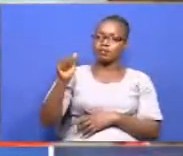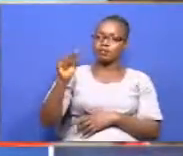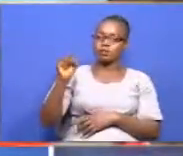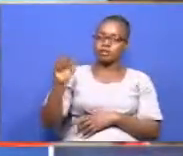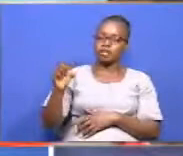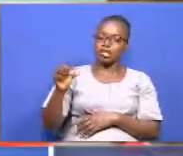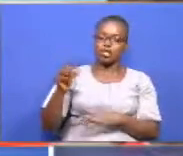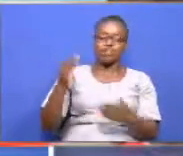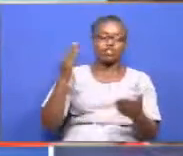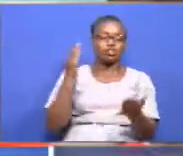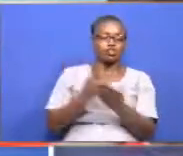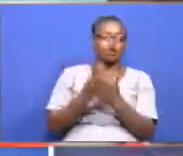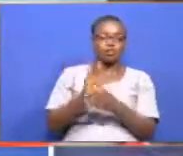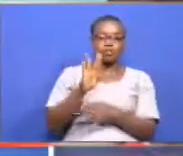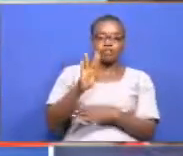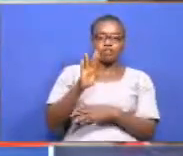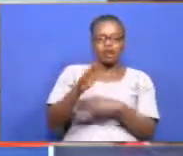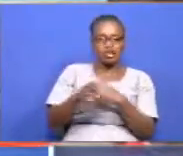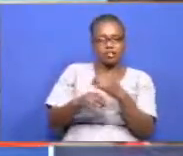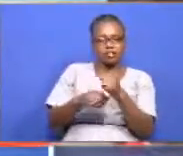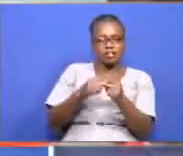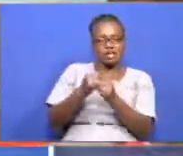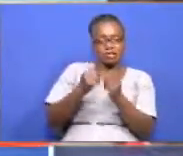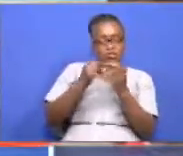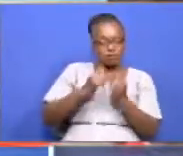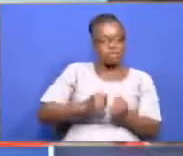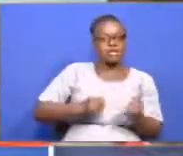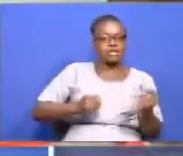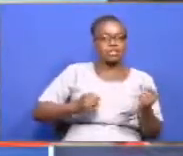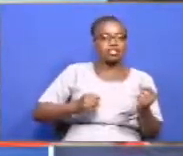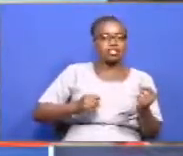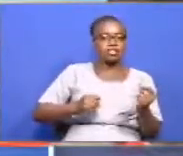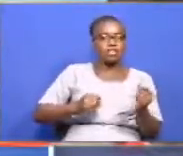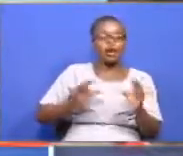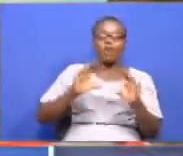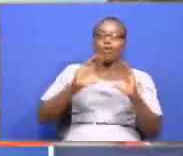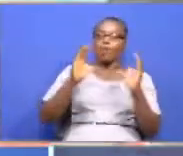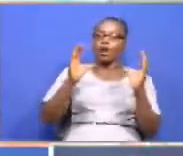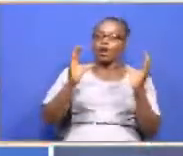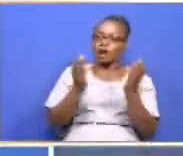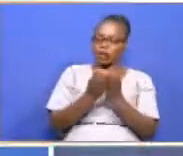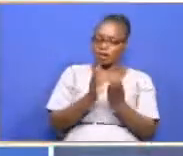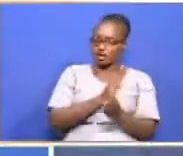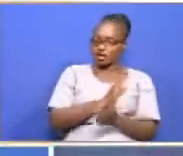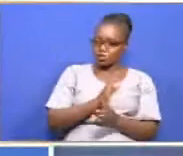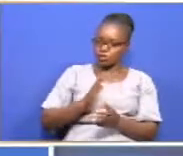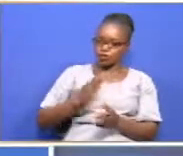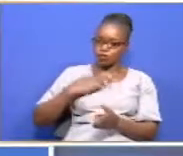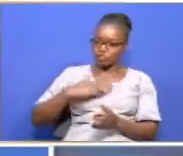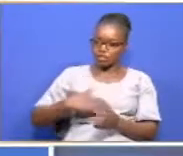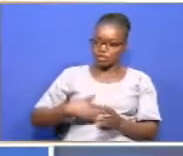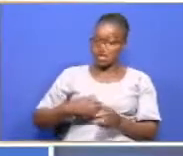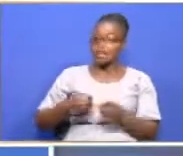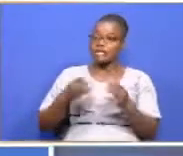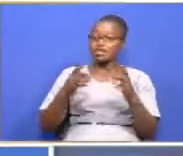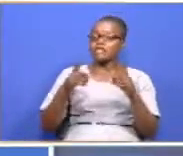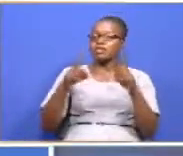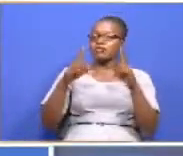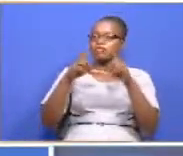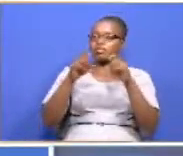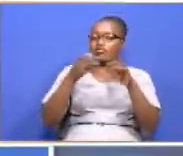la riadha duniani kwa kuvunja sheria za utumizi wa dawa za kusisimua misuli. Kipsang aliwasilisha picha za uongo ya ajali